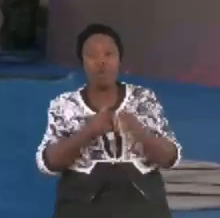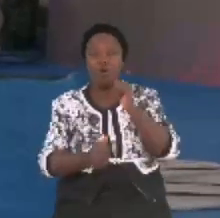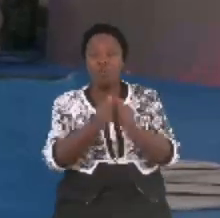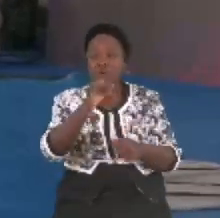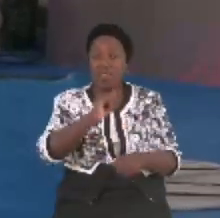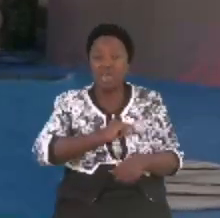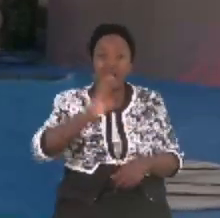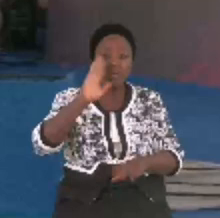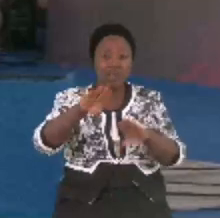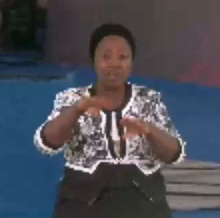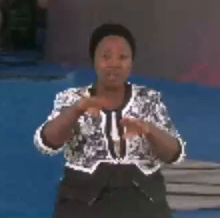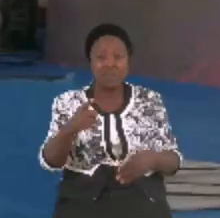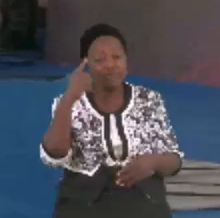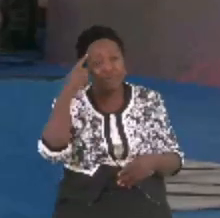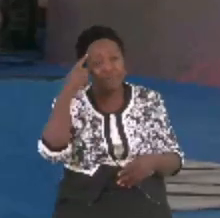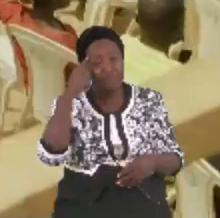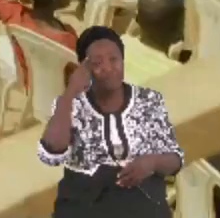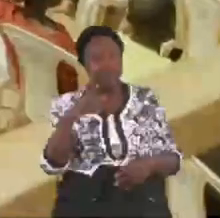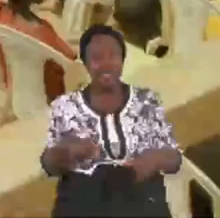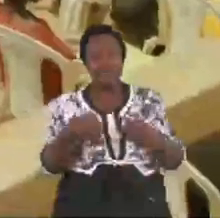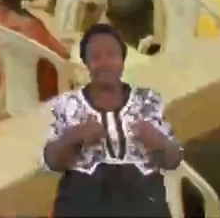donnerai pour la vie du monde.